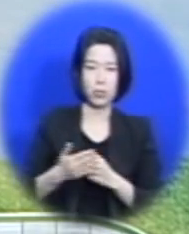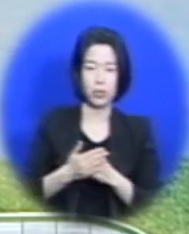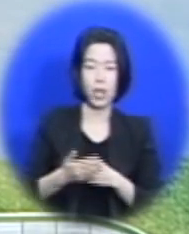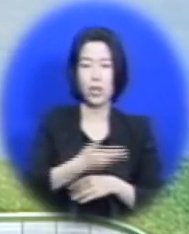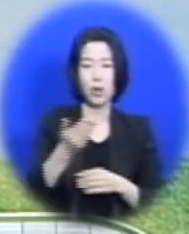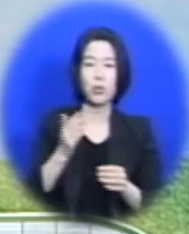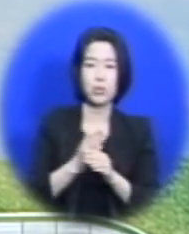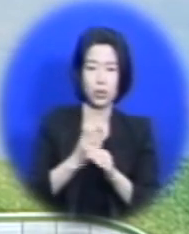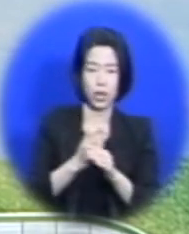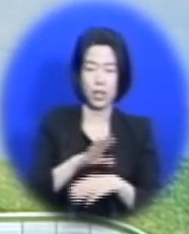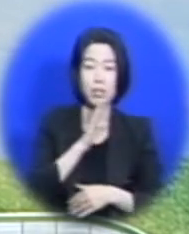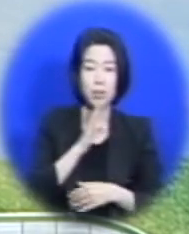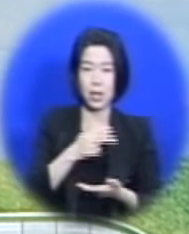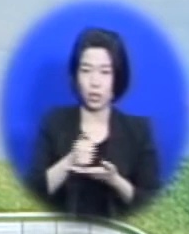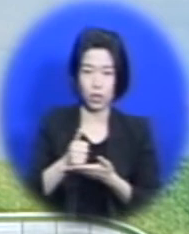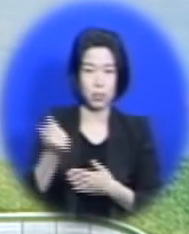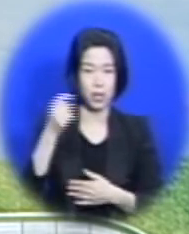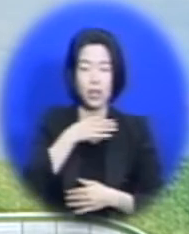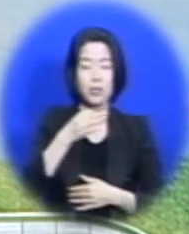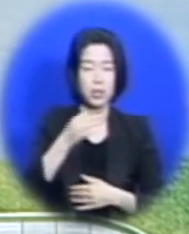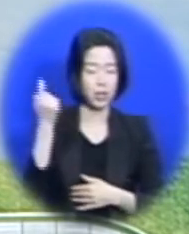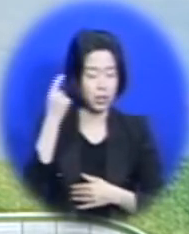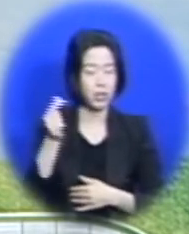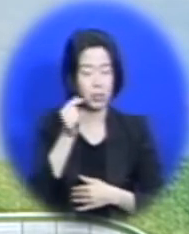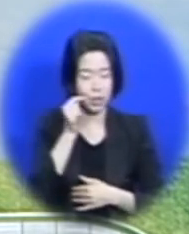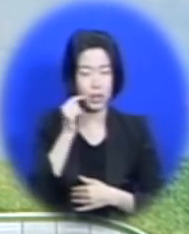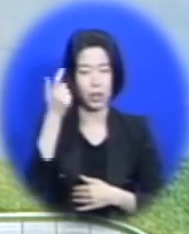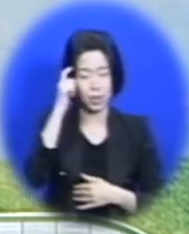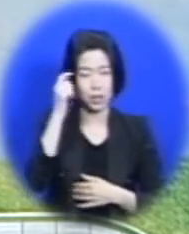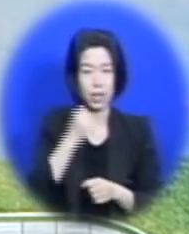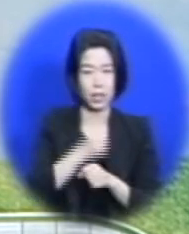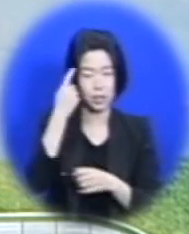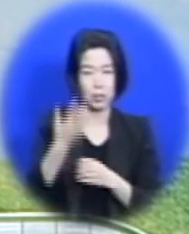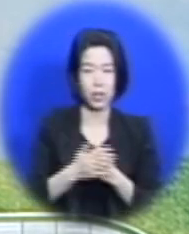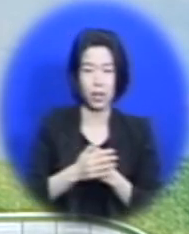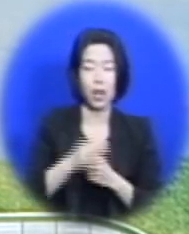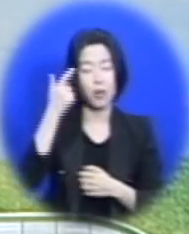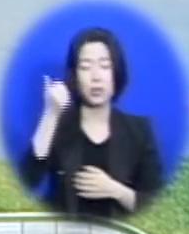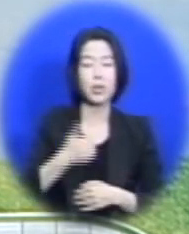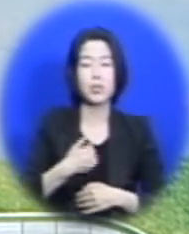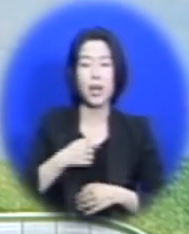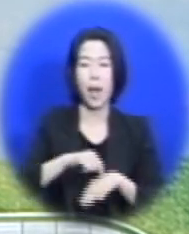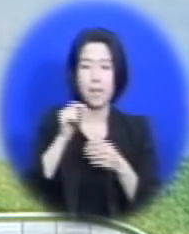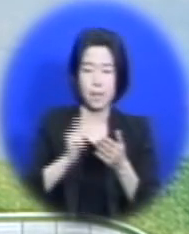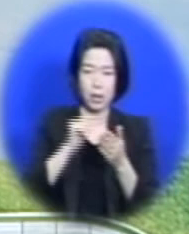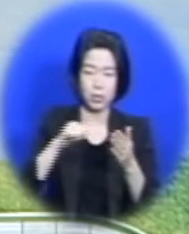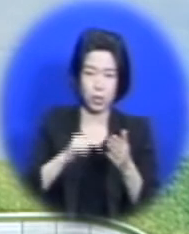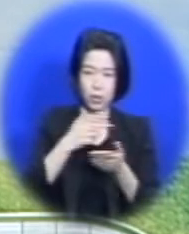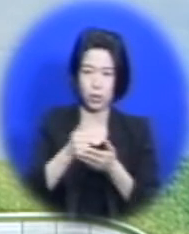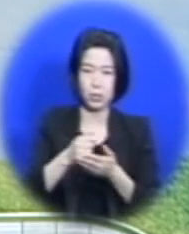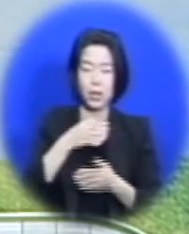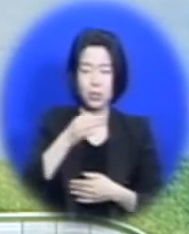여러분 중에 정말 주님의 음성을 듣지 못하신다고 생각하신 목사님, 저는 제 마음속에 주님의 음성을 정말 분별해